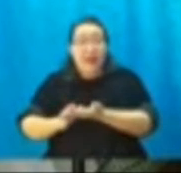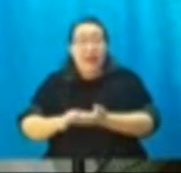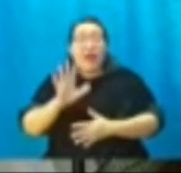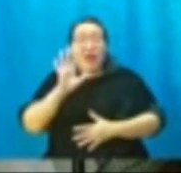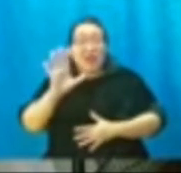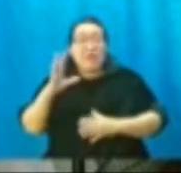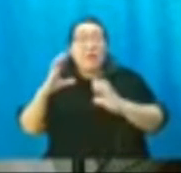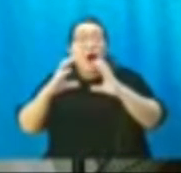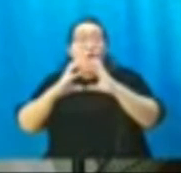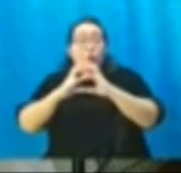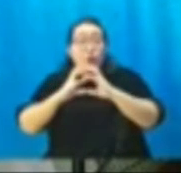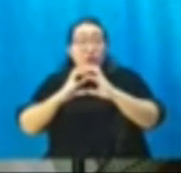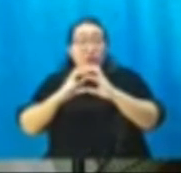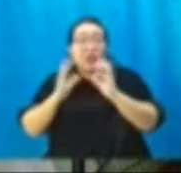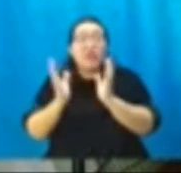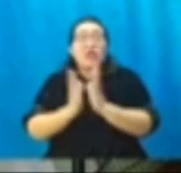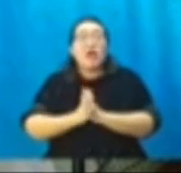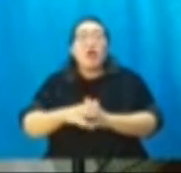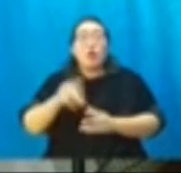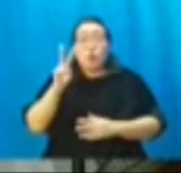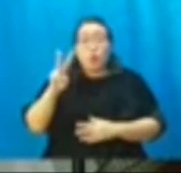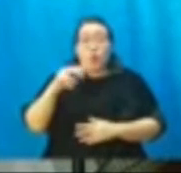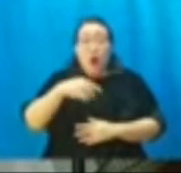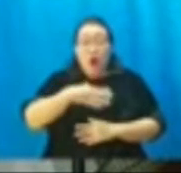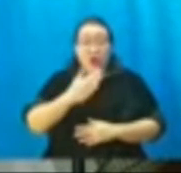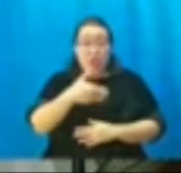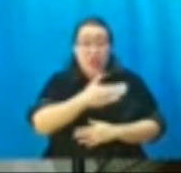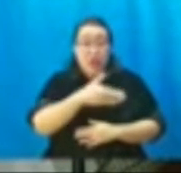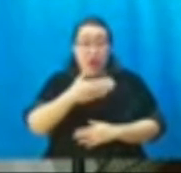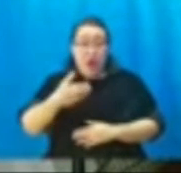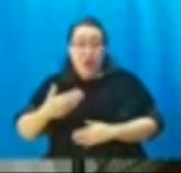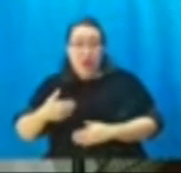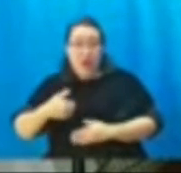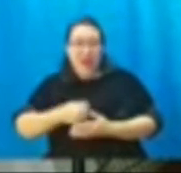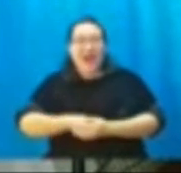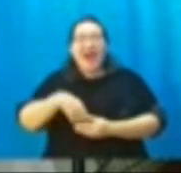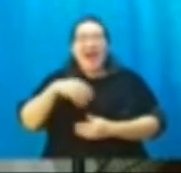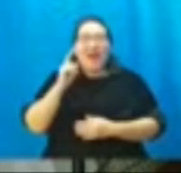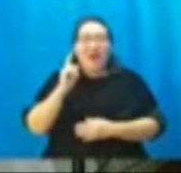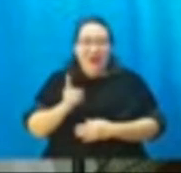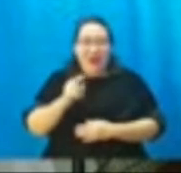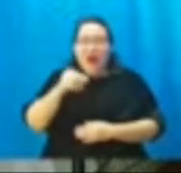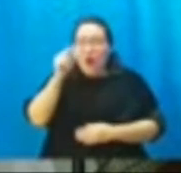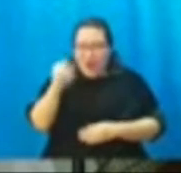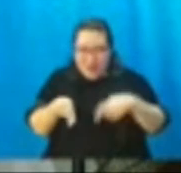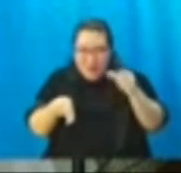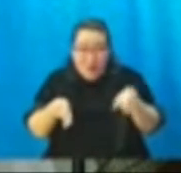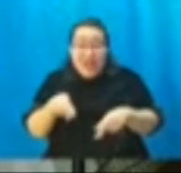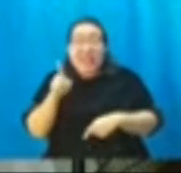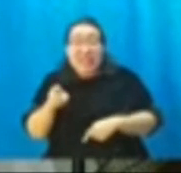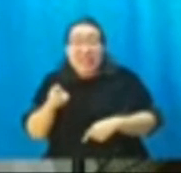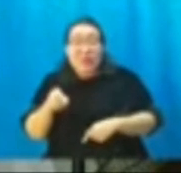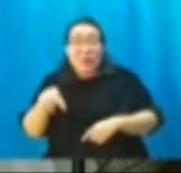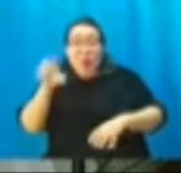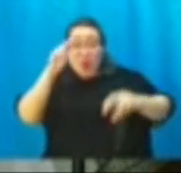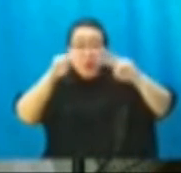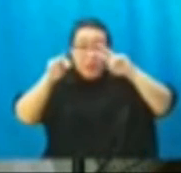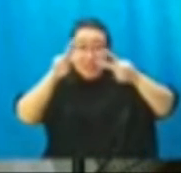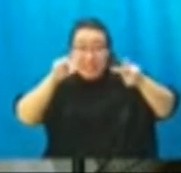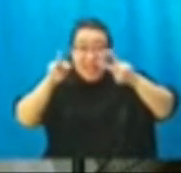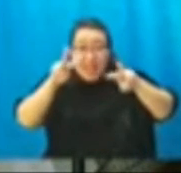Ini raja kita Hai mereka mencari Yesus hanya mau hidup